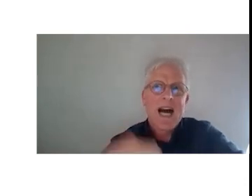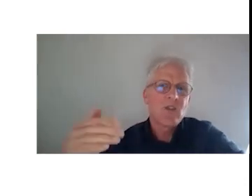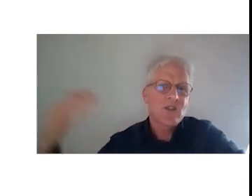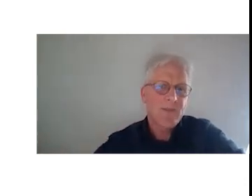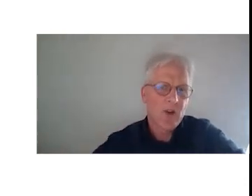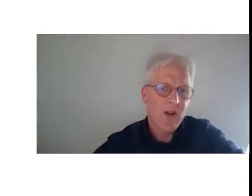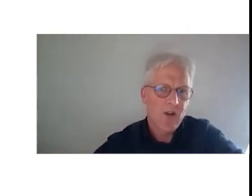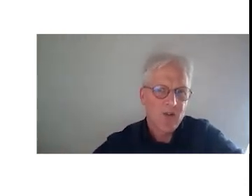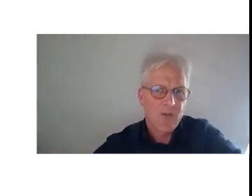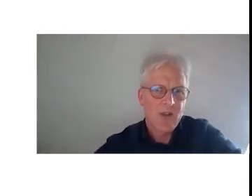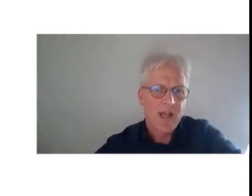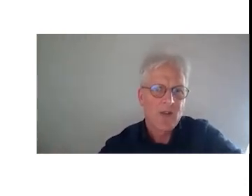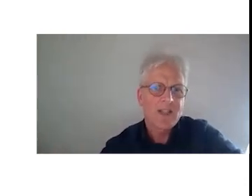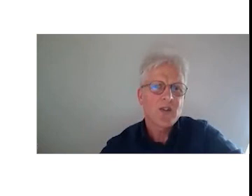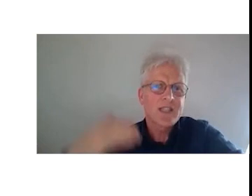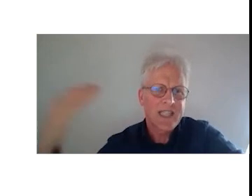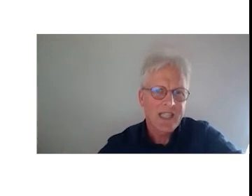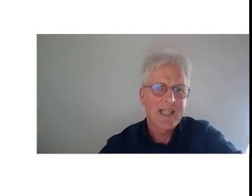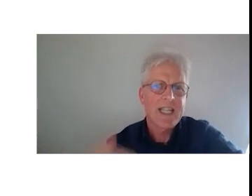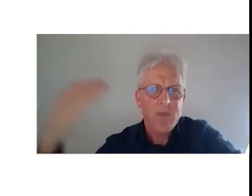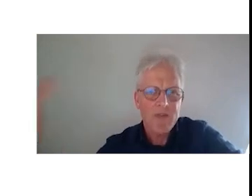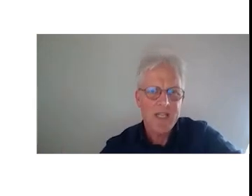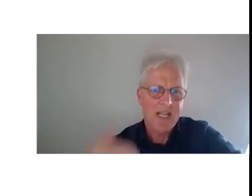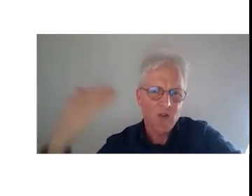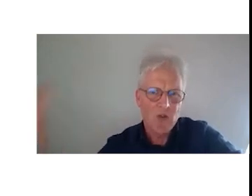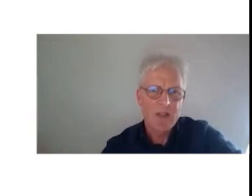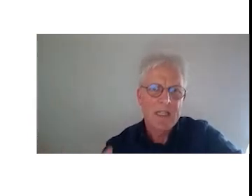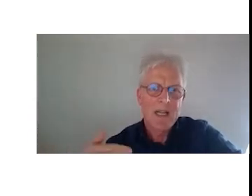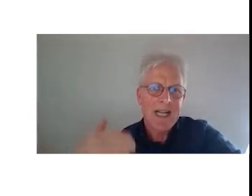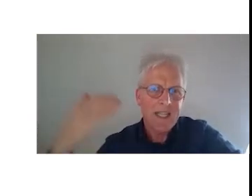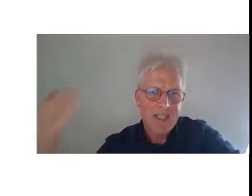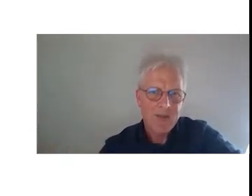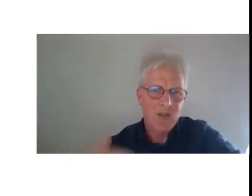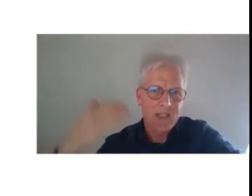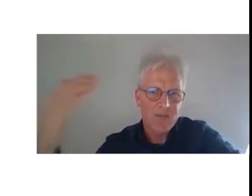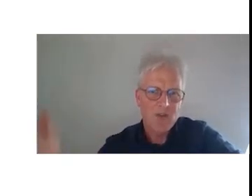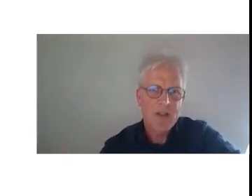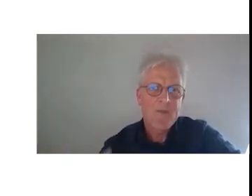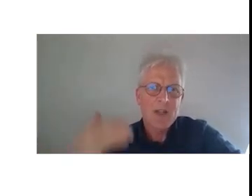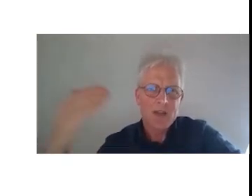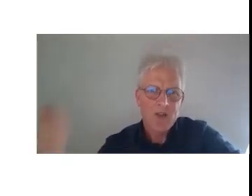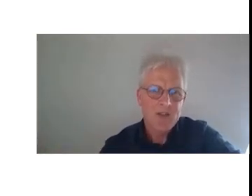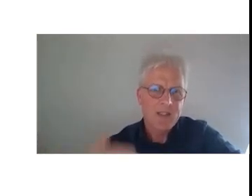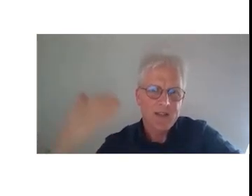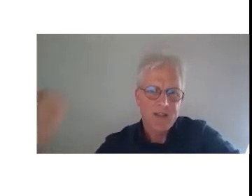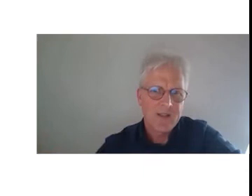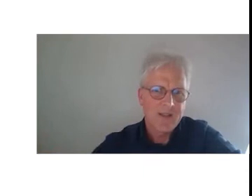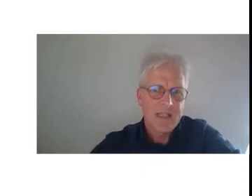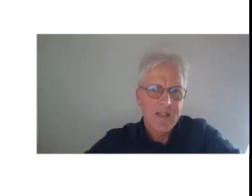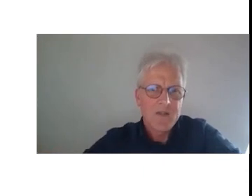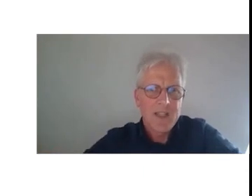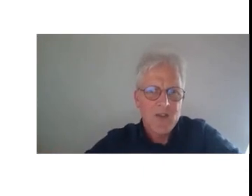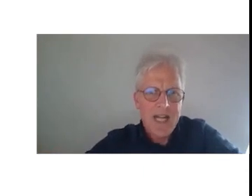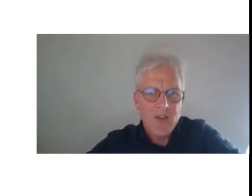denen Handlungsabläufe aufgenommen werden. Und das können sich Kinder dann immer wieder angucken. Gerade Kinder mit Autismus können sich